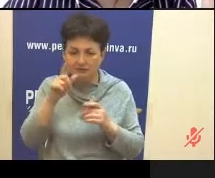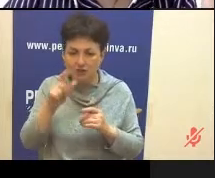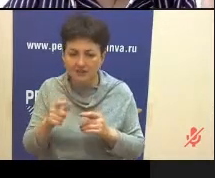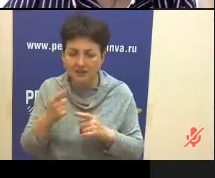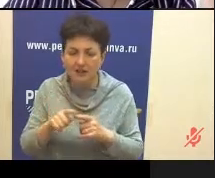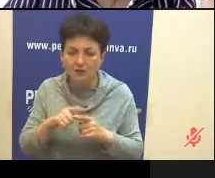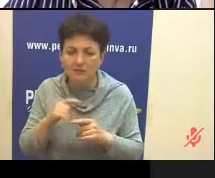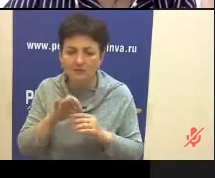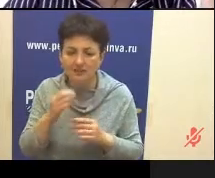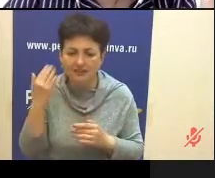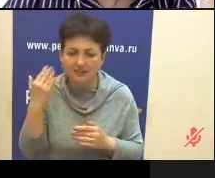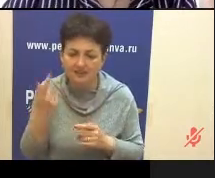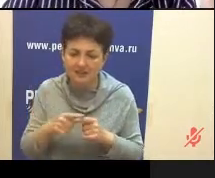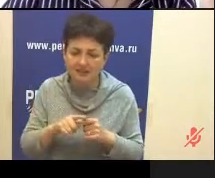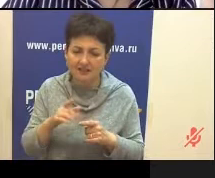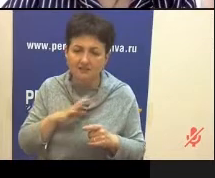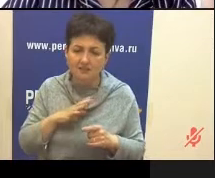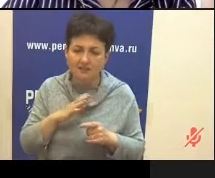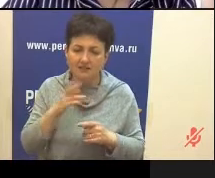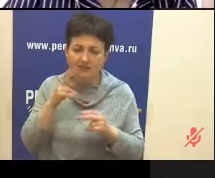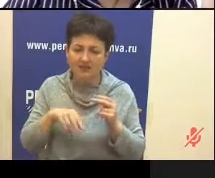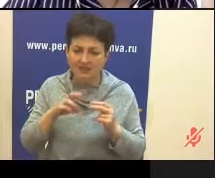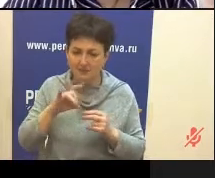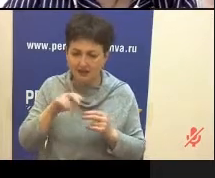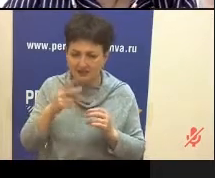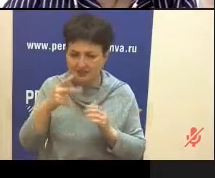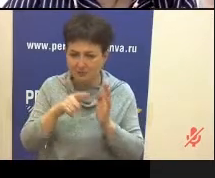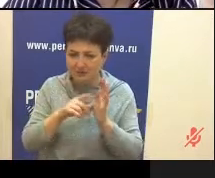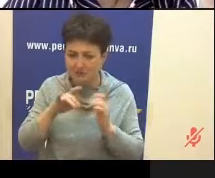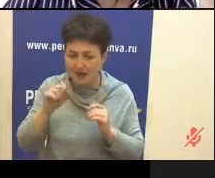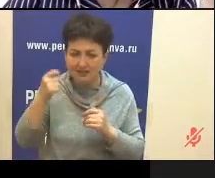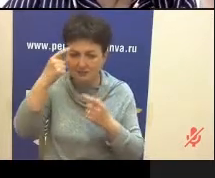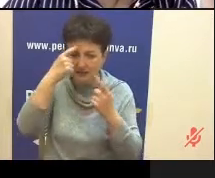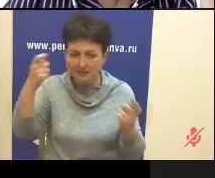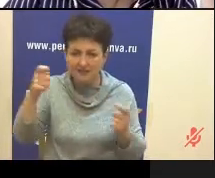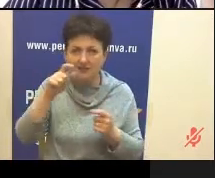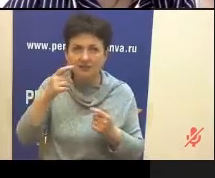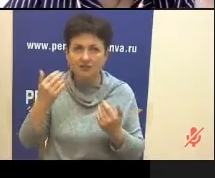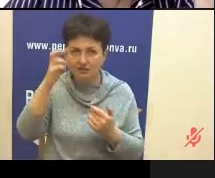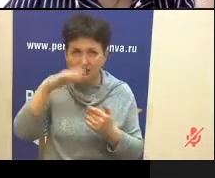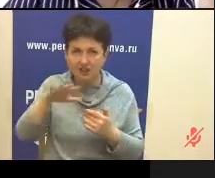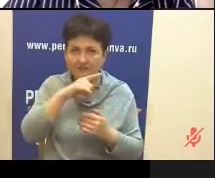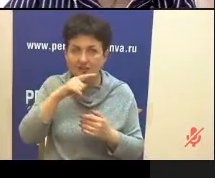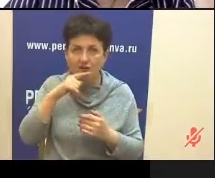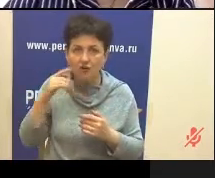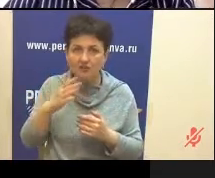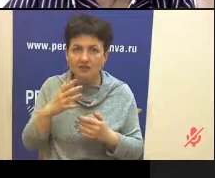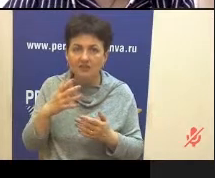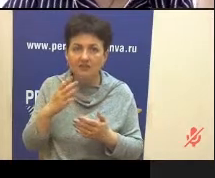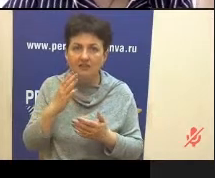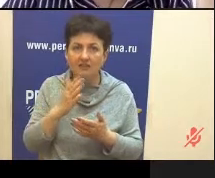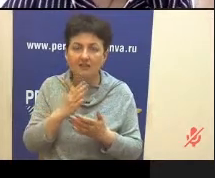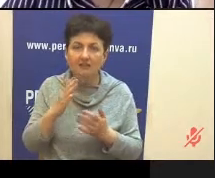бездомного человека», который мы проводили не так давно, это было в конце марта, 27 марта, мы объявили всей стране, что